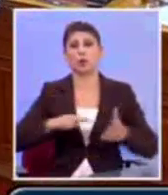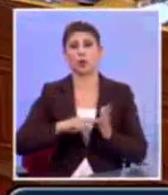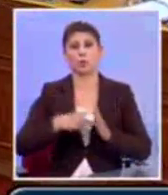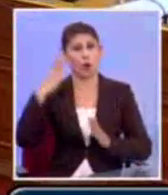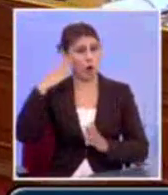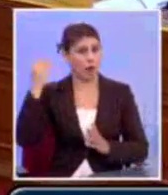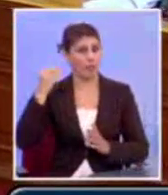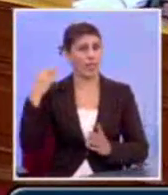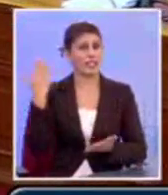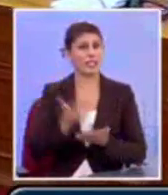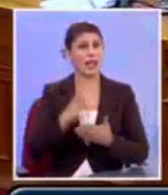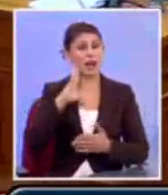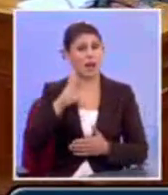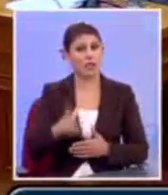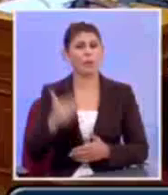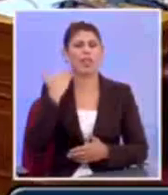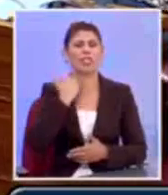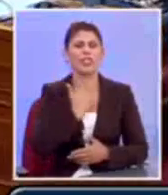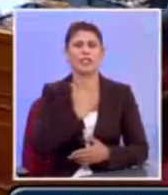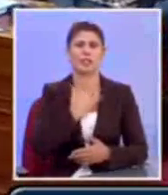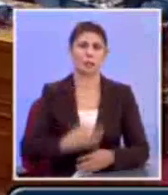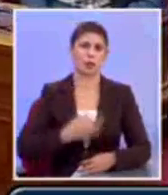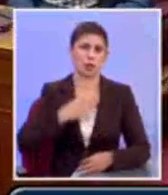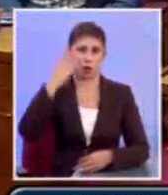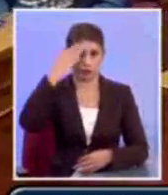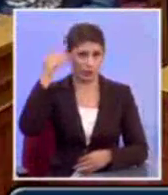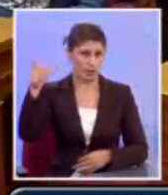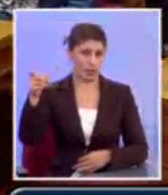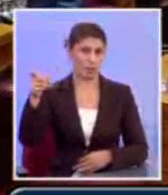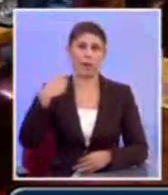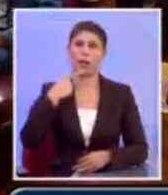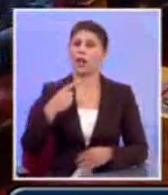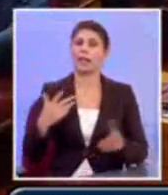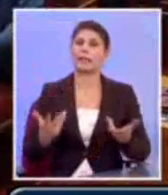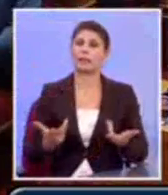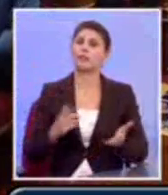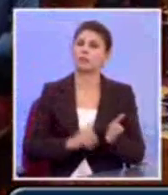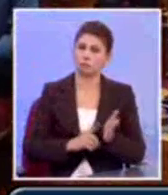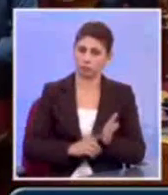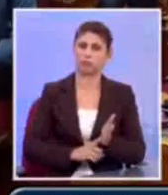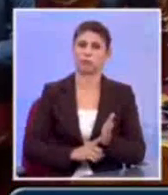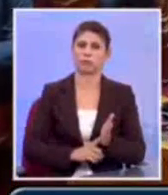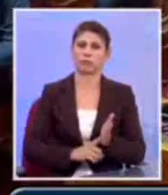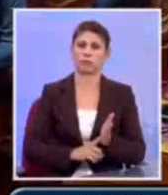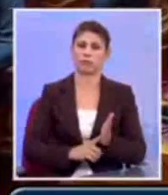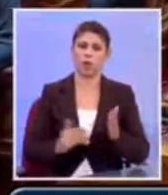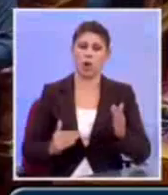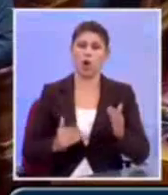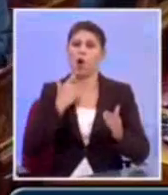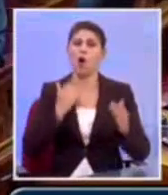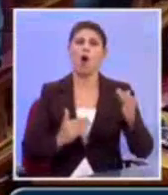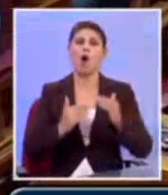ζητά επίσης καθημερινά θυσίες από τον κύριο Τσίπρα, λέγοντας ότι θα πρέπει να μεταφερθεί το όριο